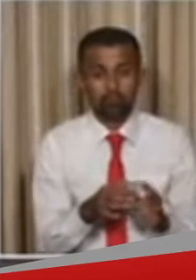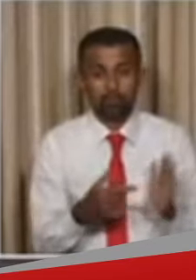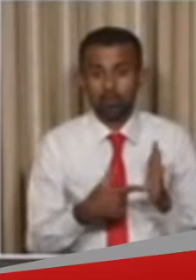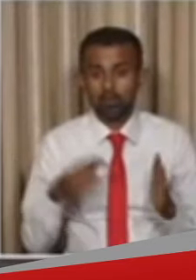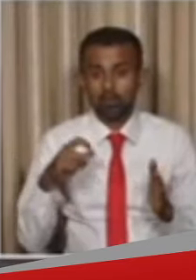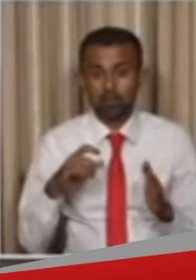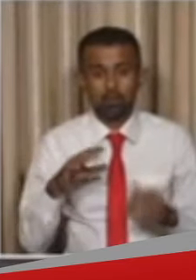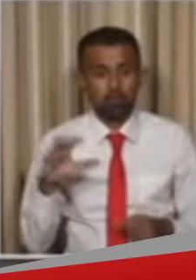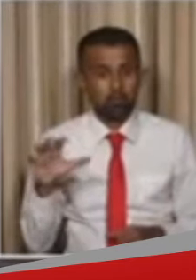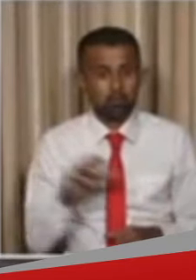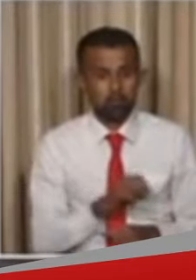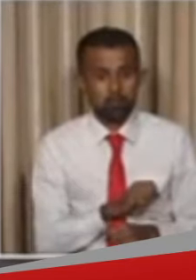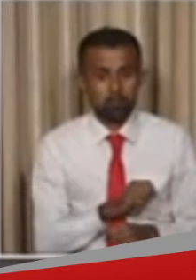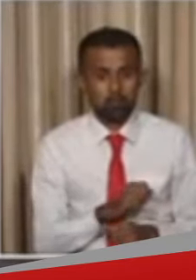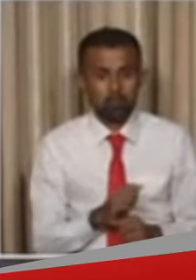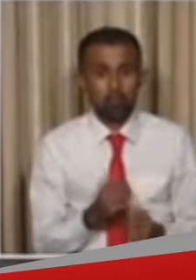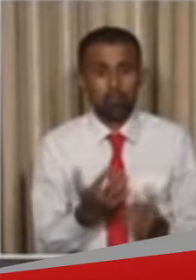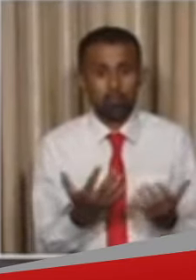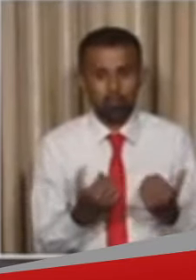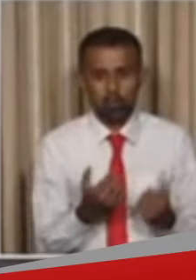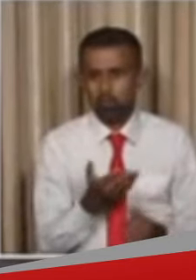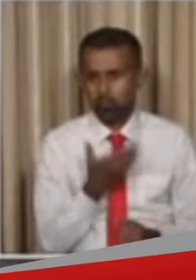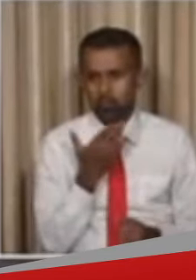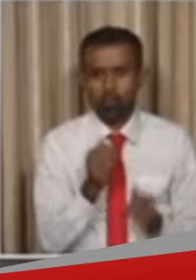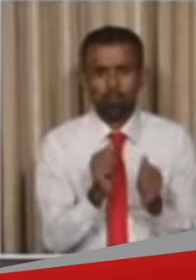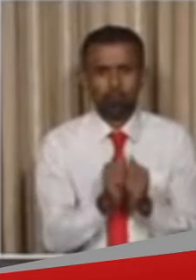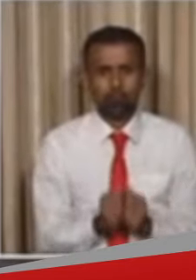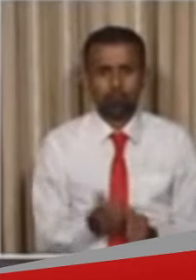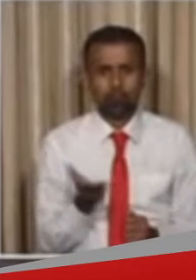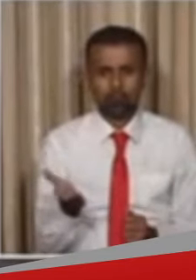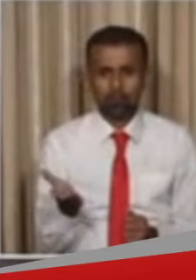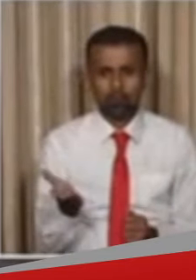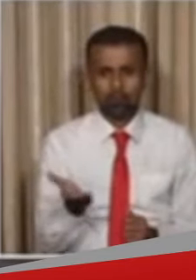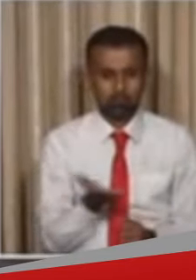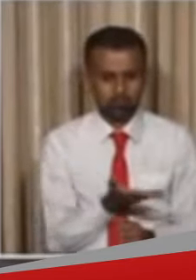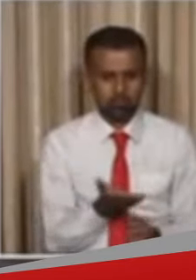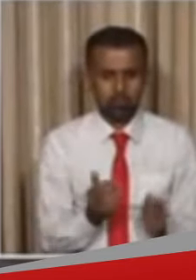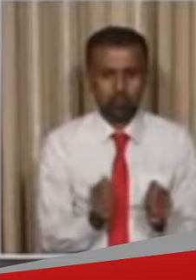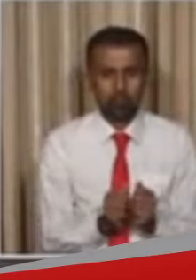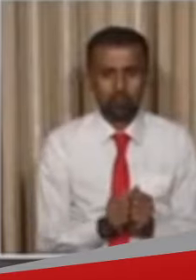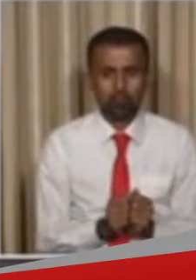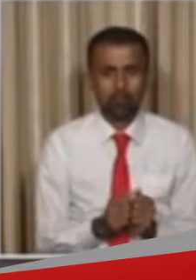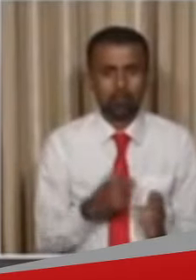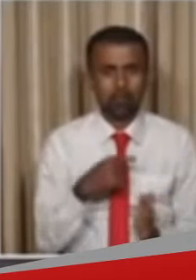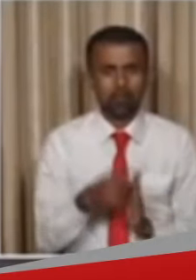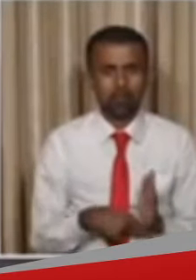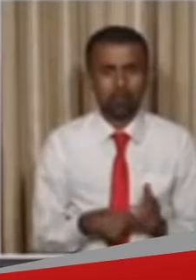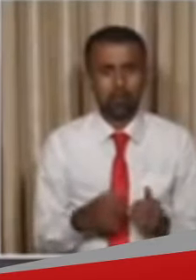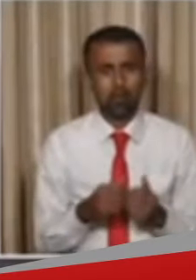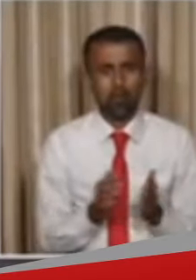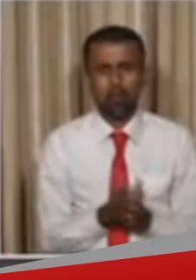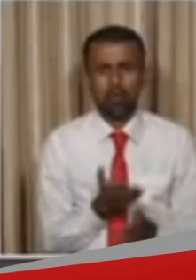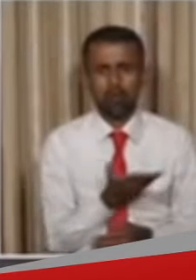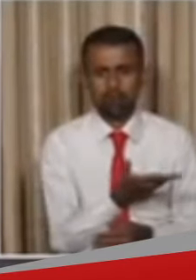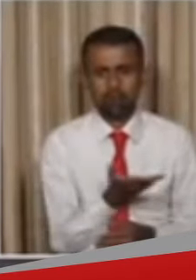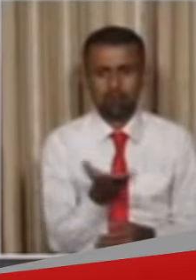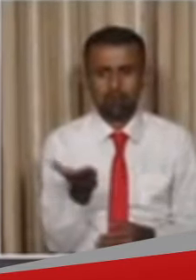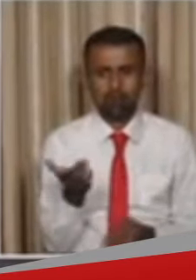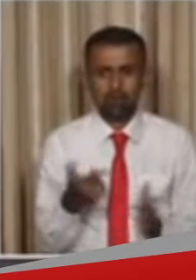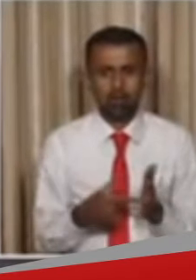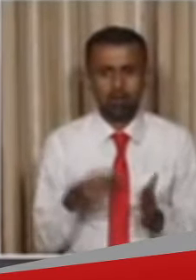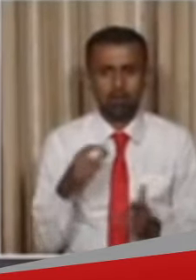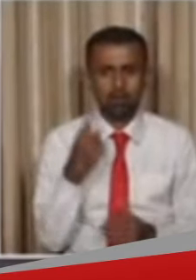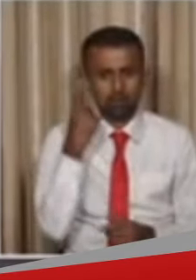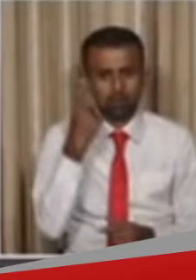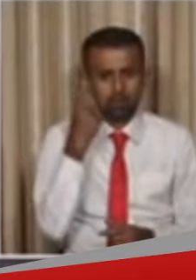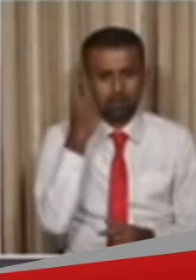තාක්ෂණය උපයෝගී කරගෙන කළ යුතු කළ හැකි කාර්යභාරයක් මේ කාර්යභාරය කරන්න ලංකාවෙත් ඕනම තරම් තාක්ෂණික දැනුම